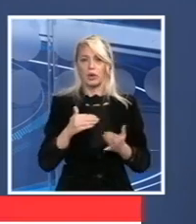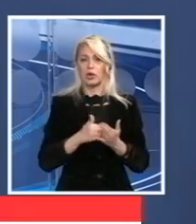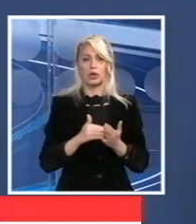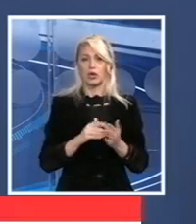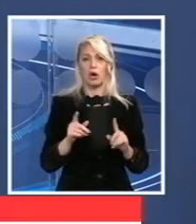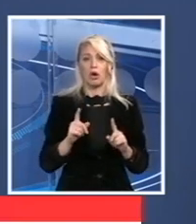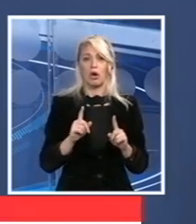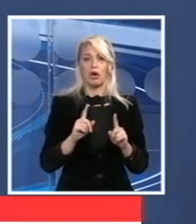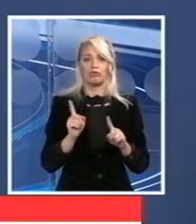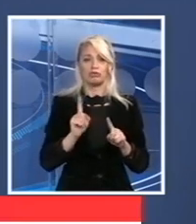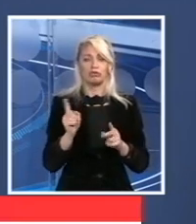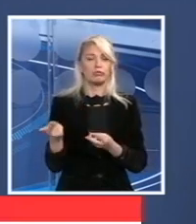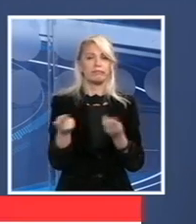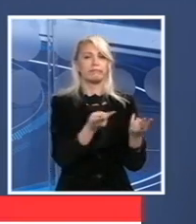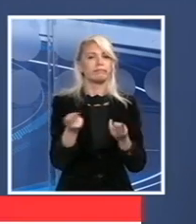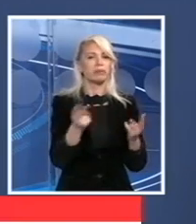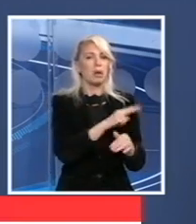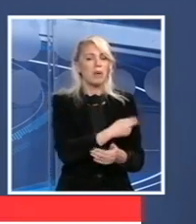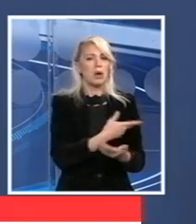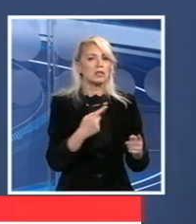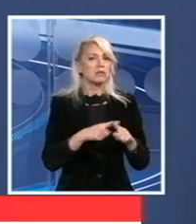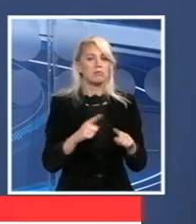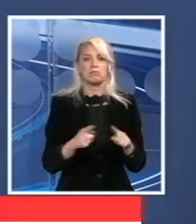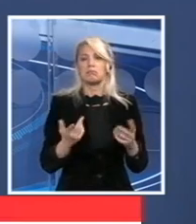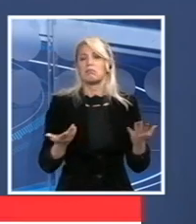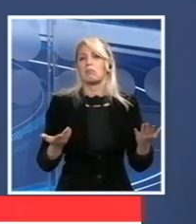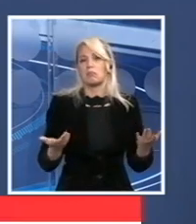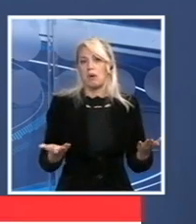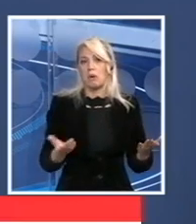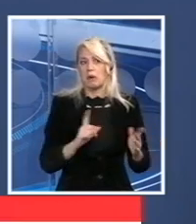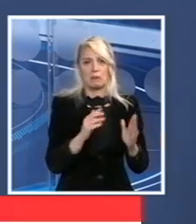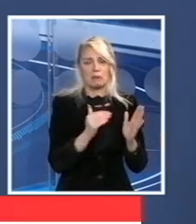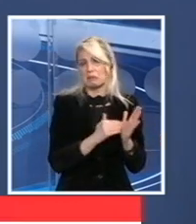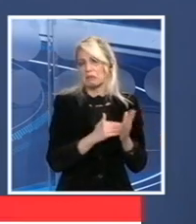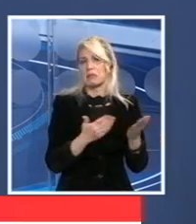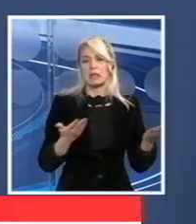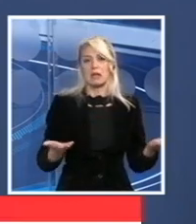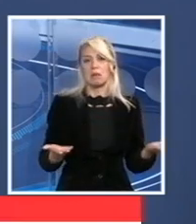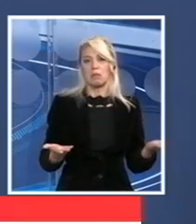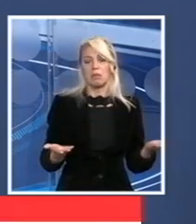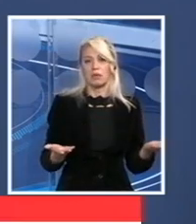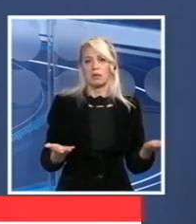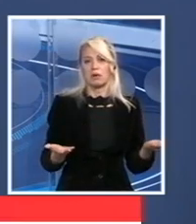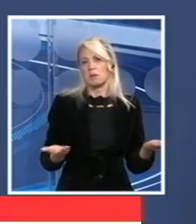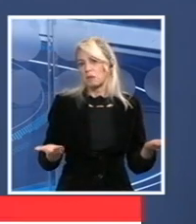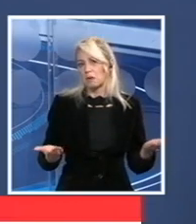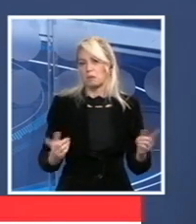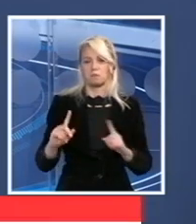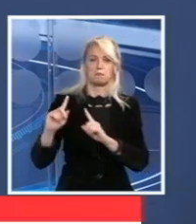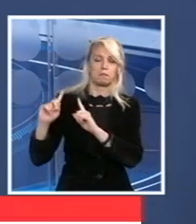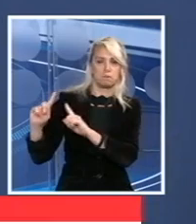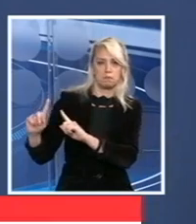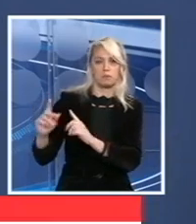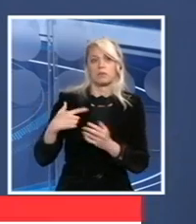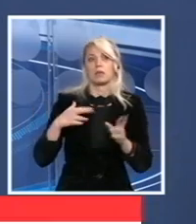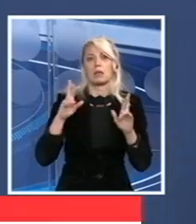nije u ovim ustanovama, zato što vidite sami na osnovu brojeva i raspoloživih respiratora da nam nije potreban, a nadam se da